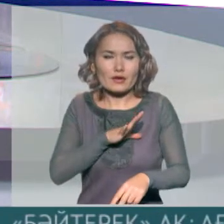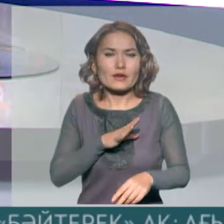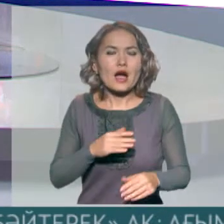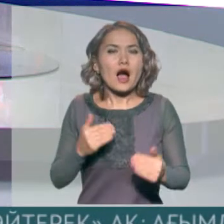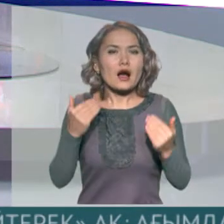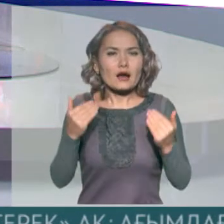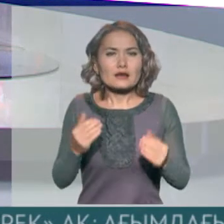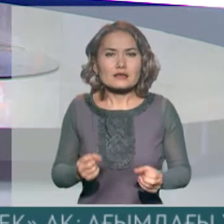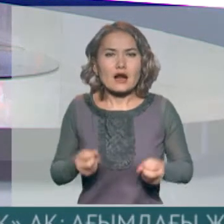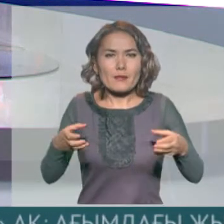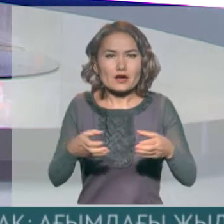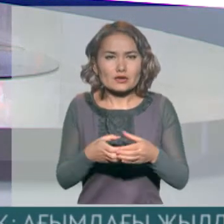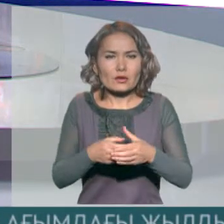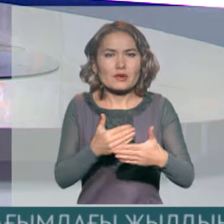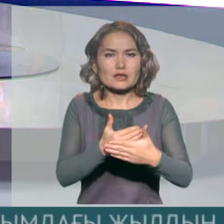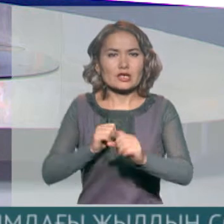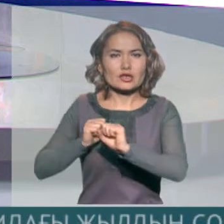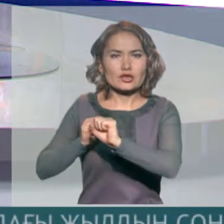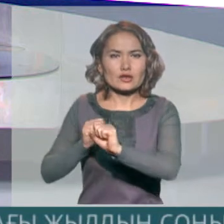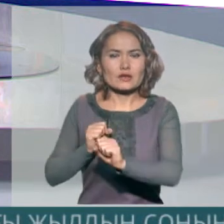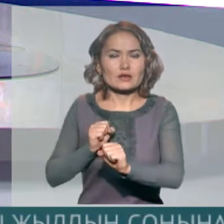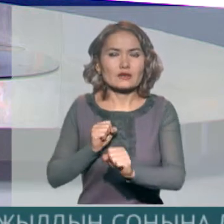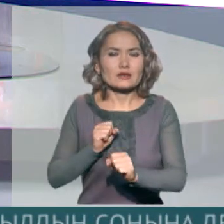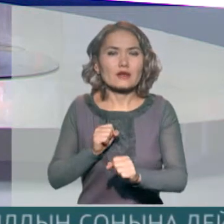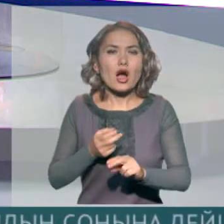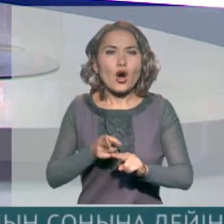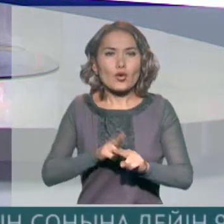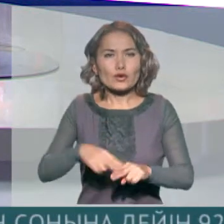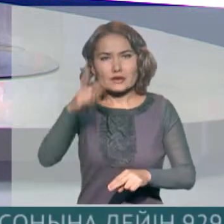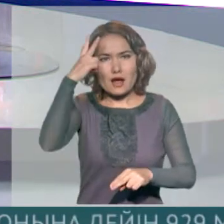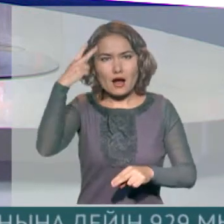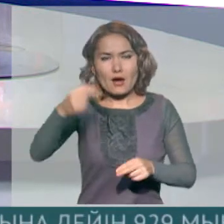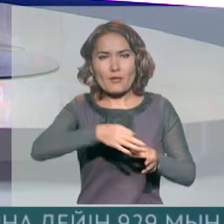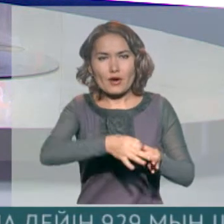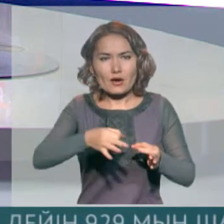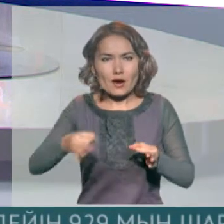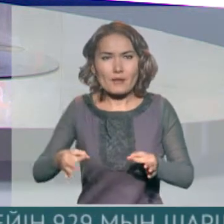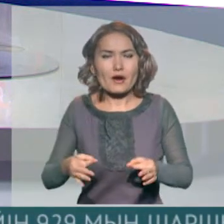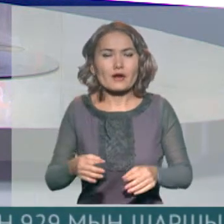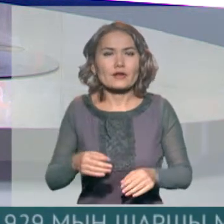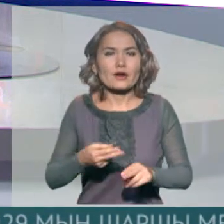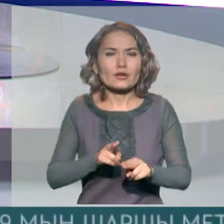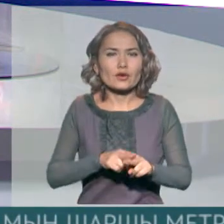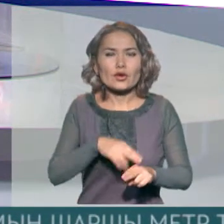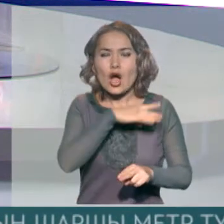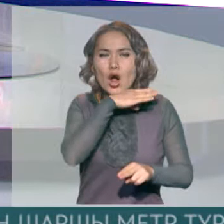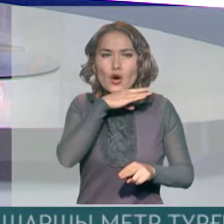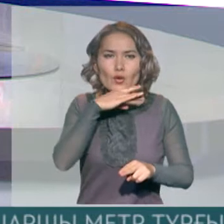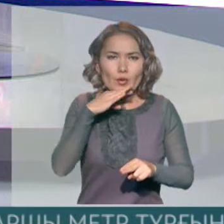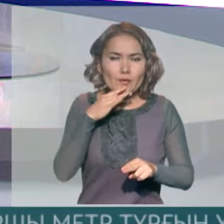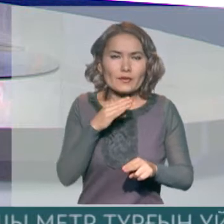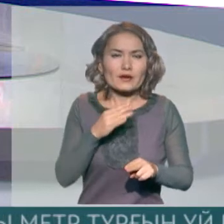деп алаңдаулы. Бұған негіз де бар. Бельгия астанасы Брюссельде соңғы күндер қатарынан бірнеше мәрте арнайы операция жүргізіліп